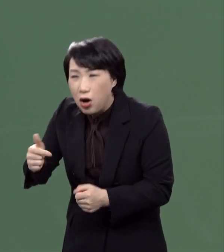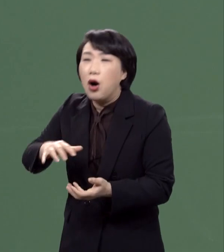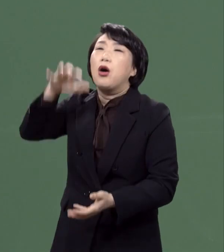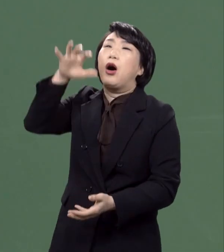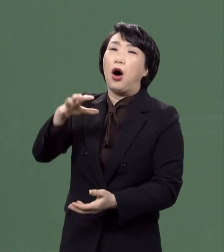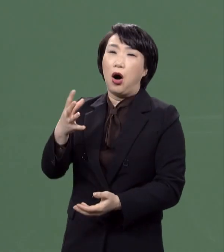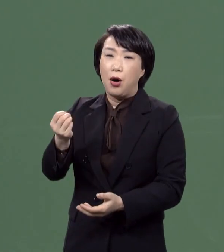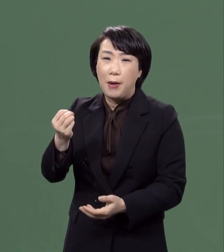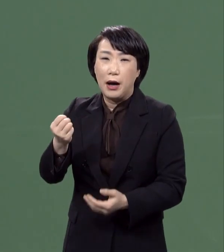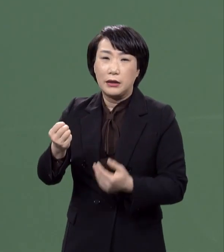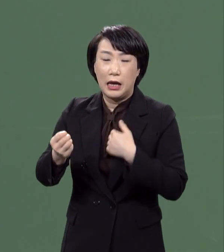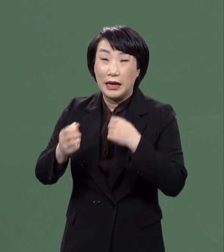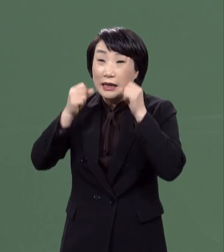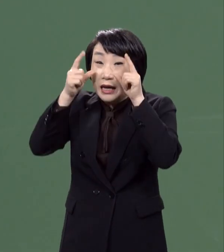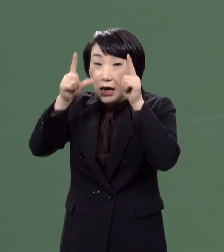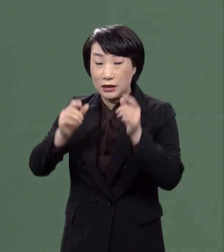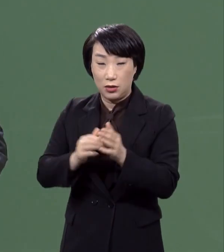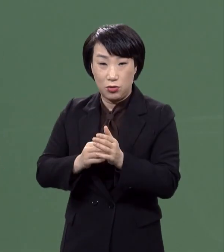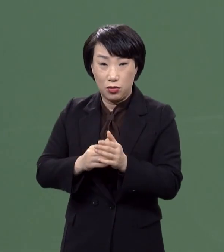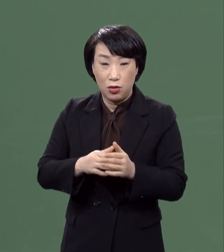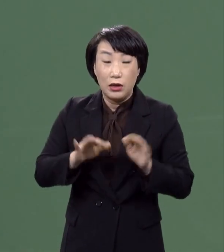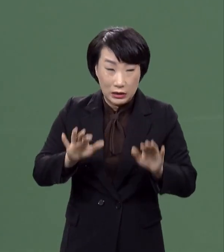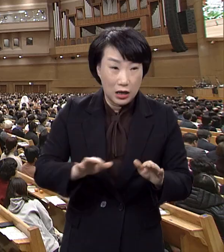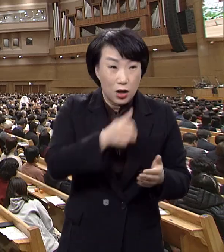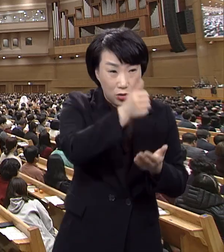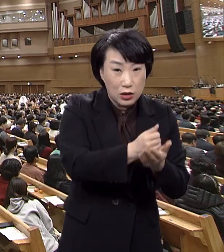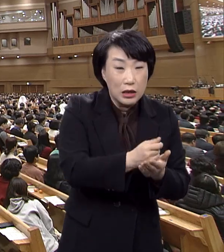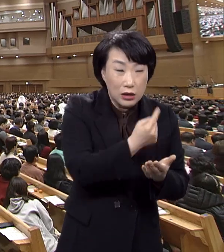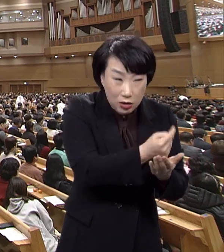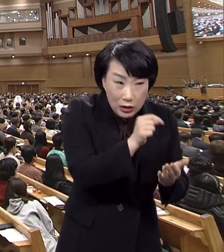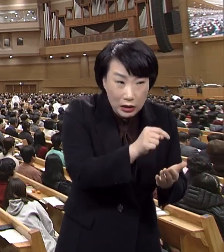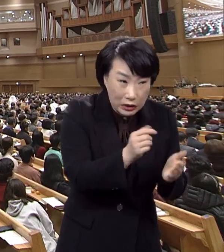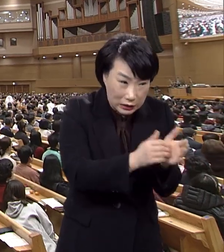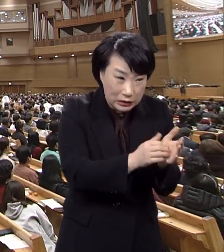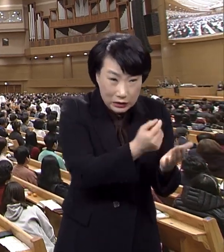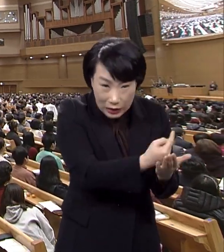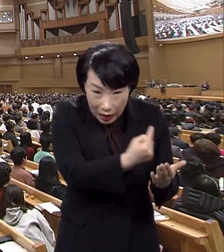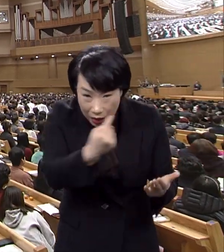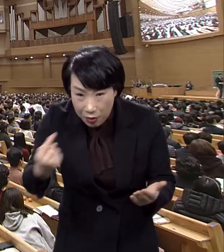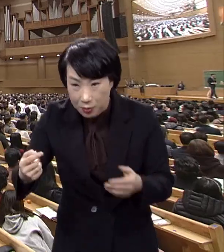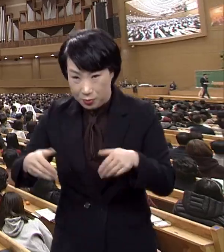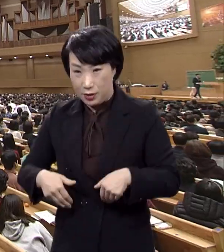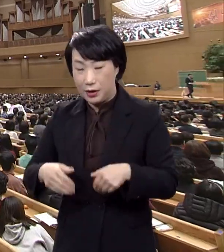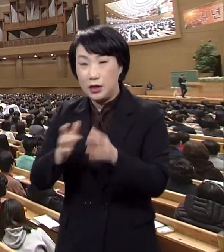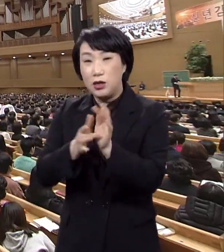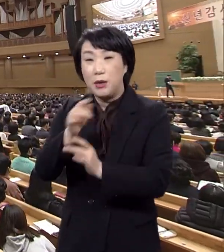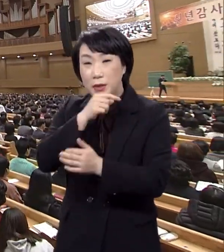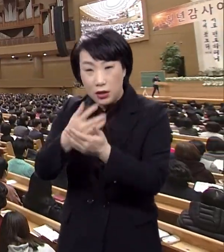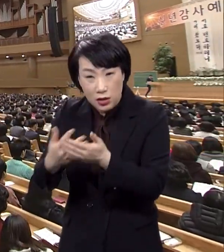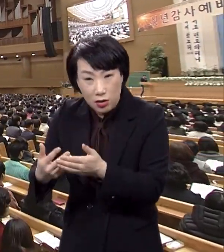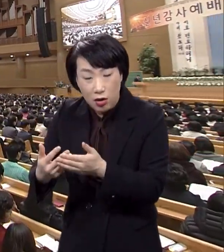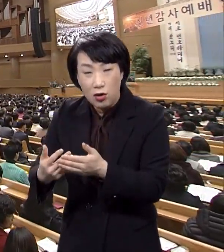사랑했는가를 네가 깨닫고 죄에서 돌이켜서 내 흘린 피가